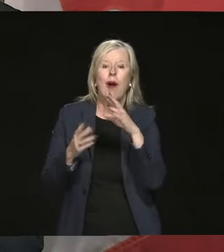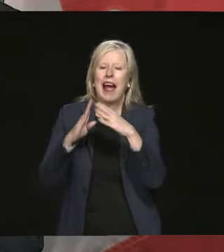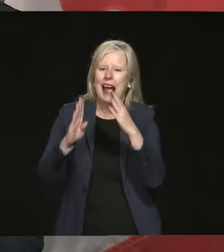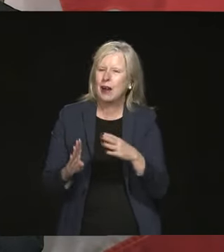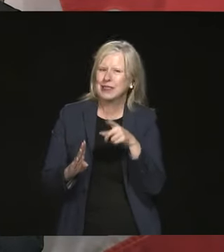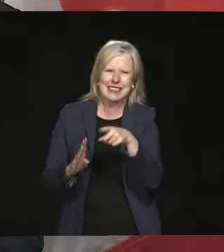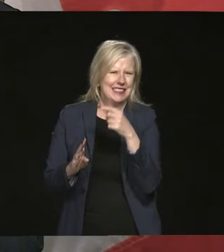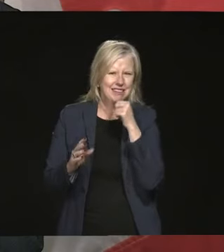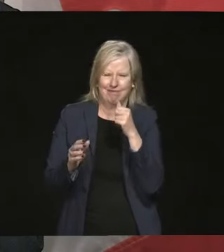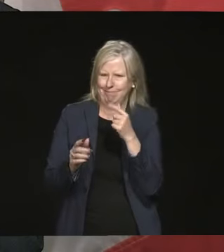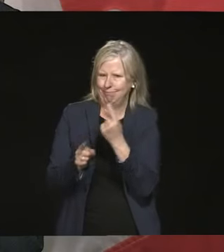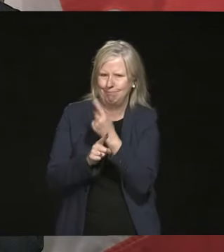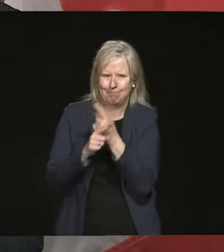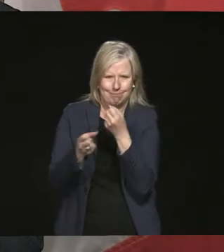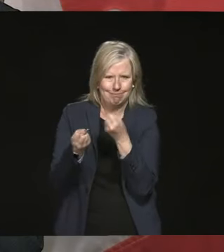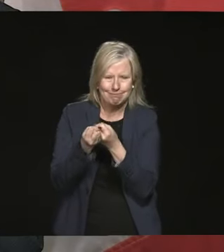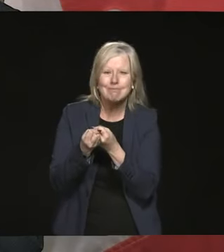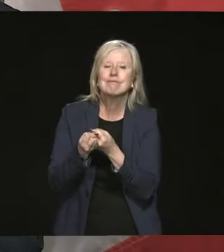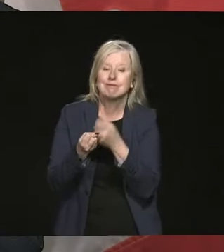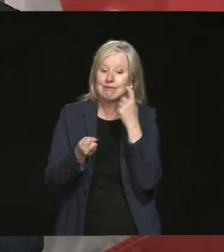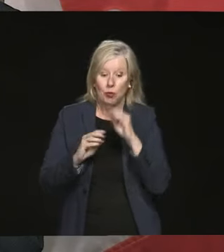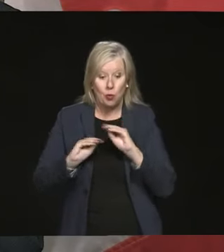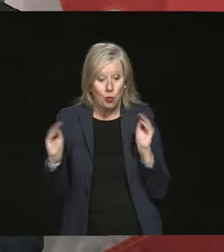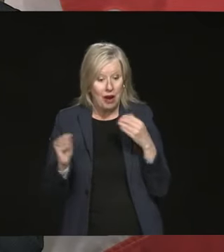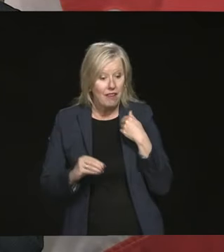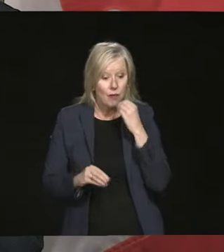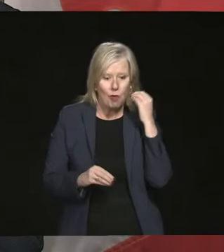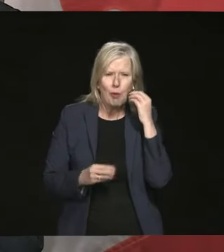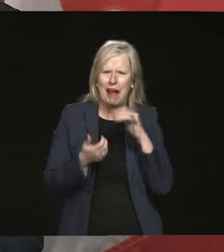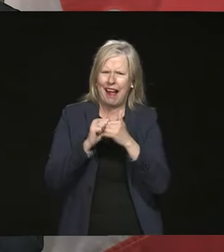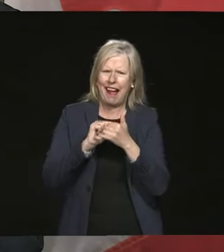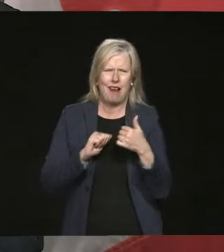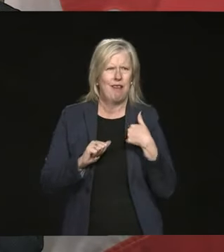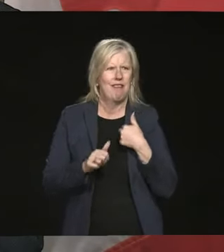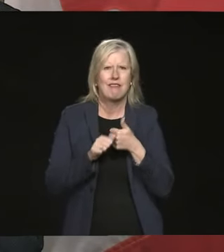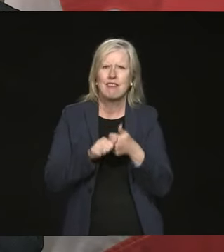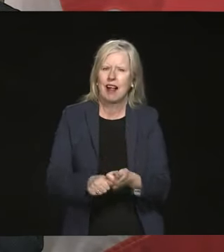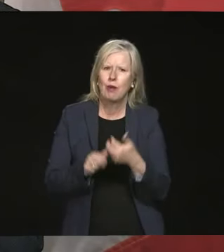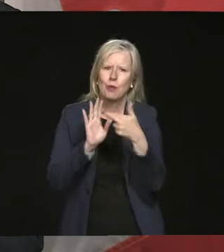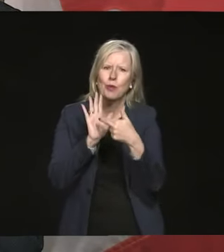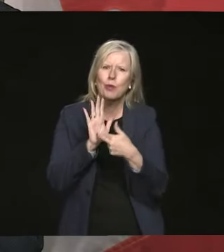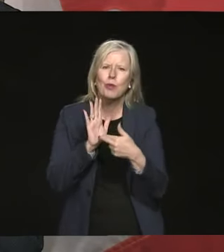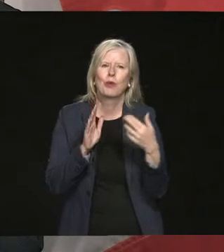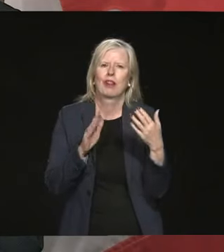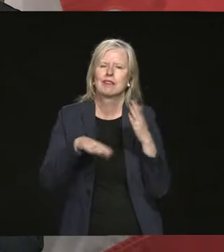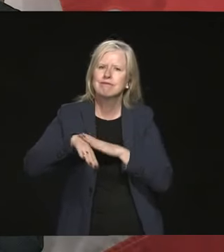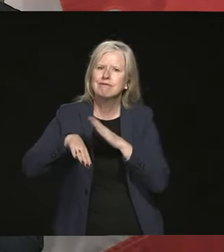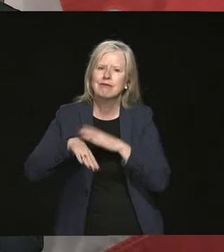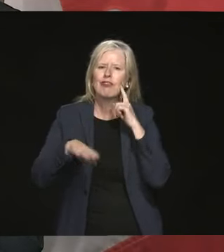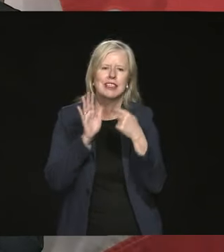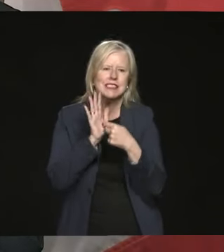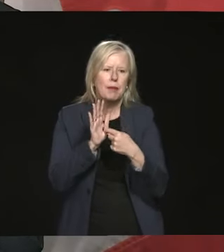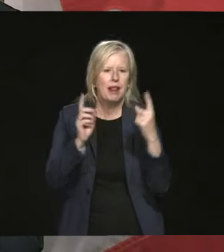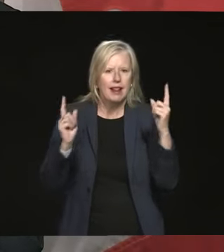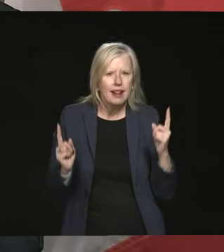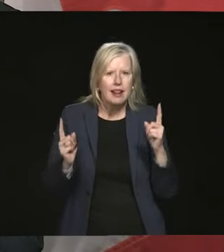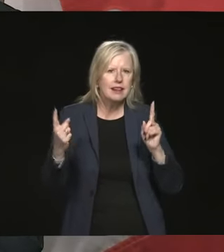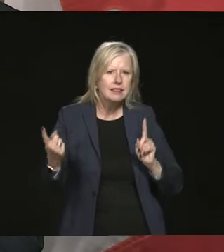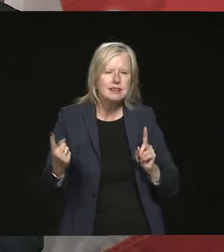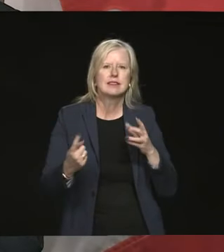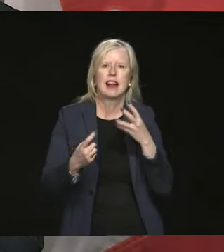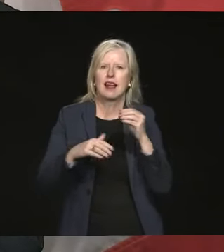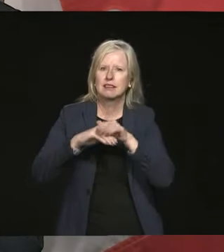publique, significant comme barrier le to following maintien public d'une health distance advice, physique public et health l'hygiène advice des like mains. maintaining De physical plus, distancing il and faut hand hygiene. absolument que les ressources et le It is